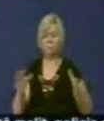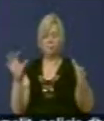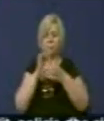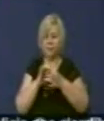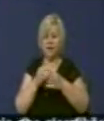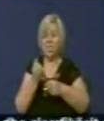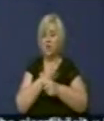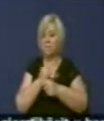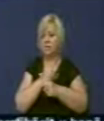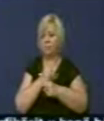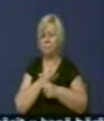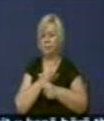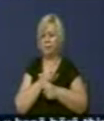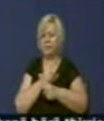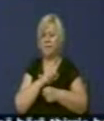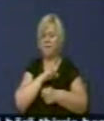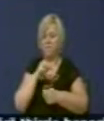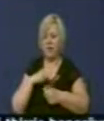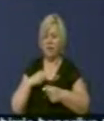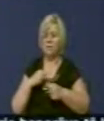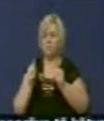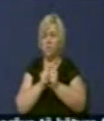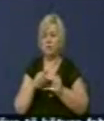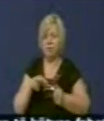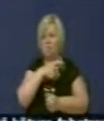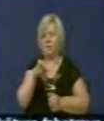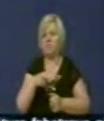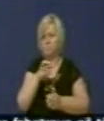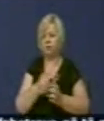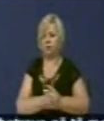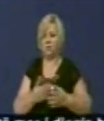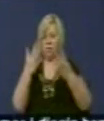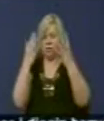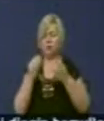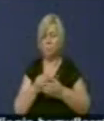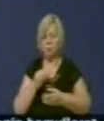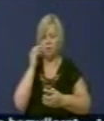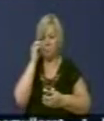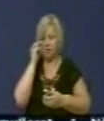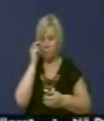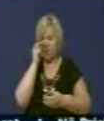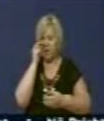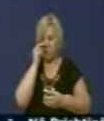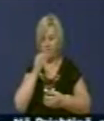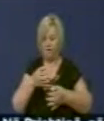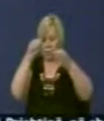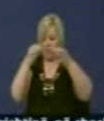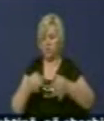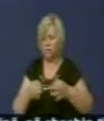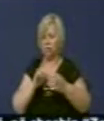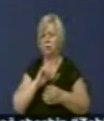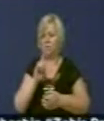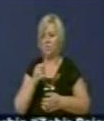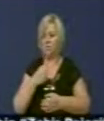që Bashkimi Evropian është një kopsht me lule. Pra, këtu vlen të theksohet kriza